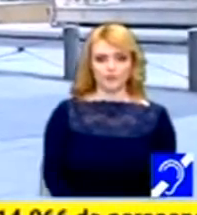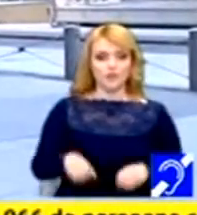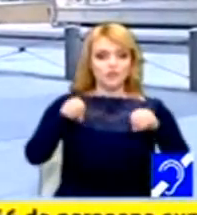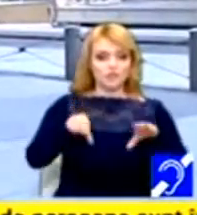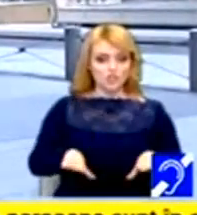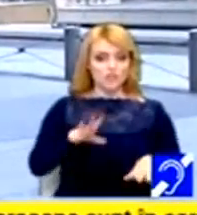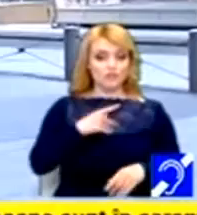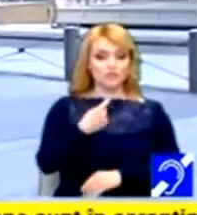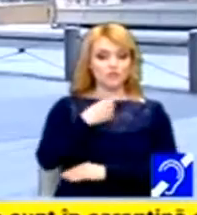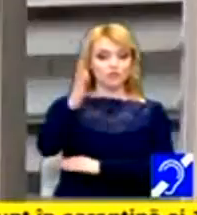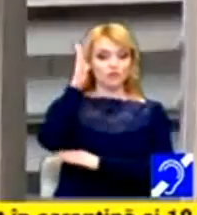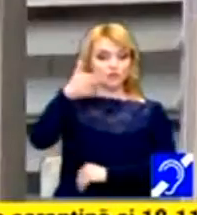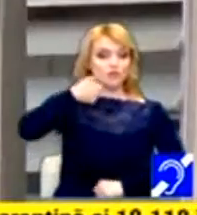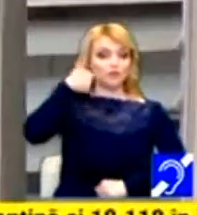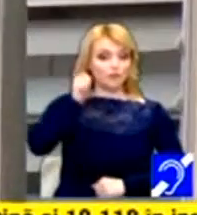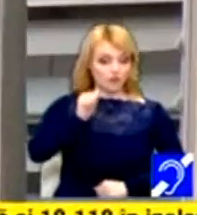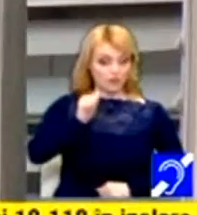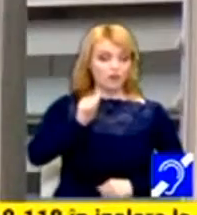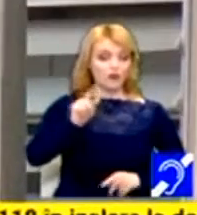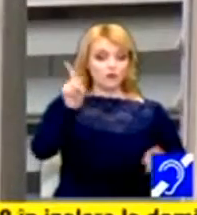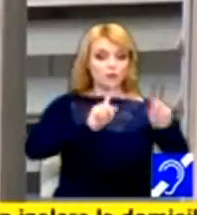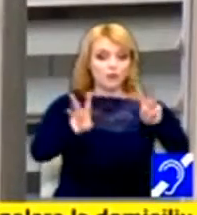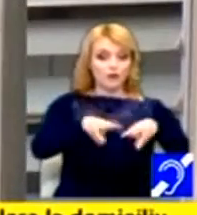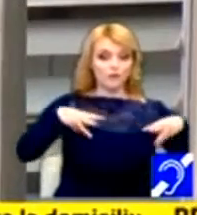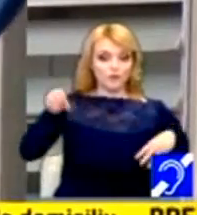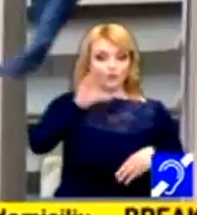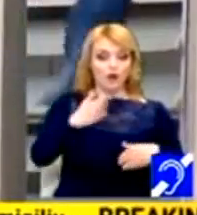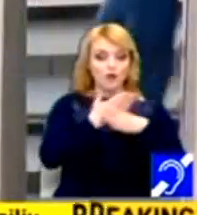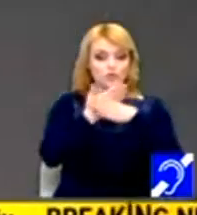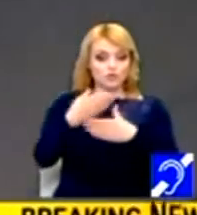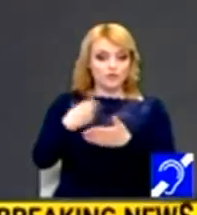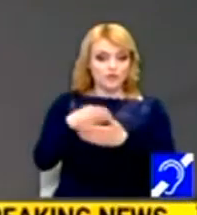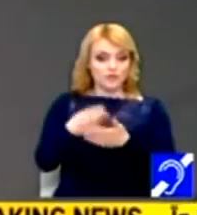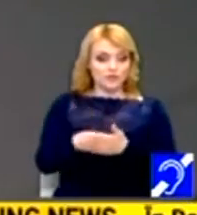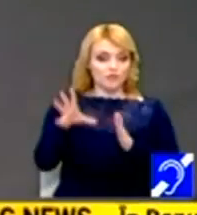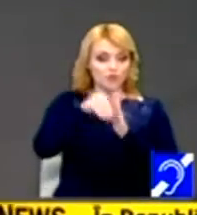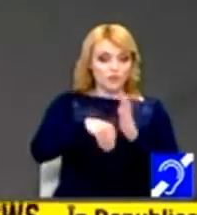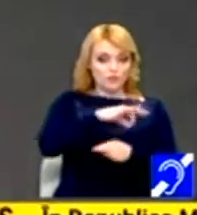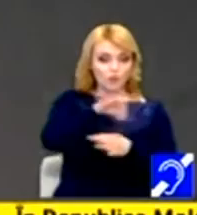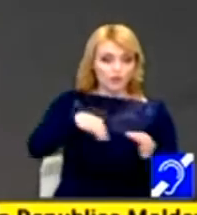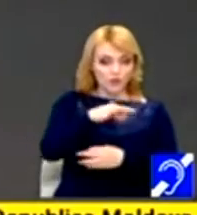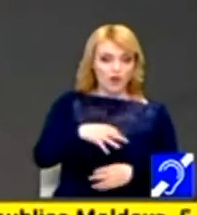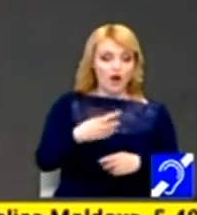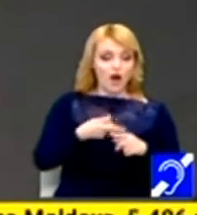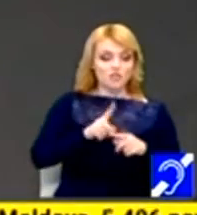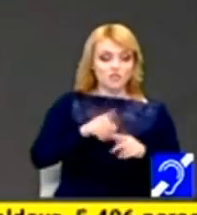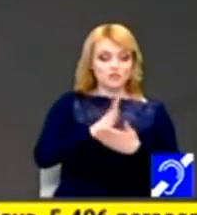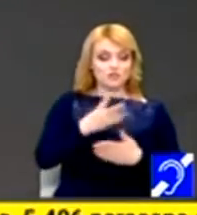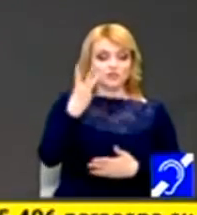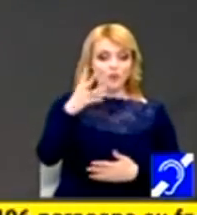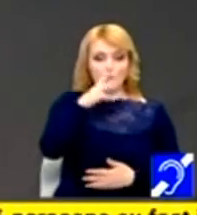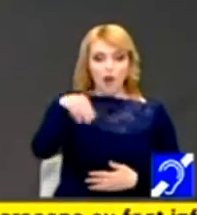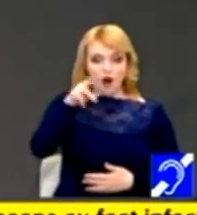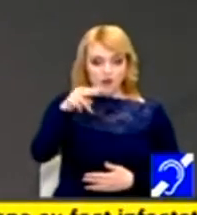Decizia a fost votată unanim ieri de Parlamentul European. Asistența financiară face parte dintr-un pachet de 3 miliarde de euro care vor fi